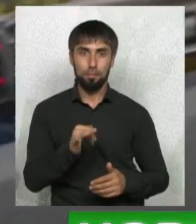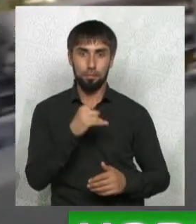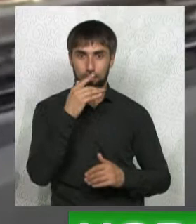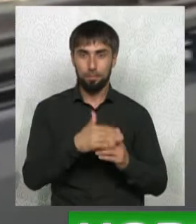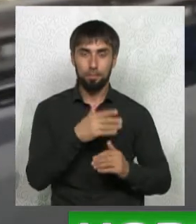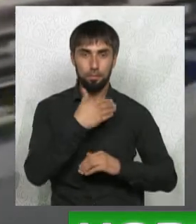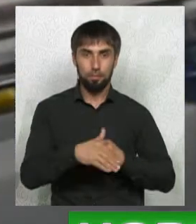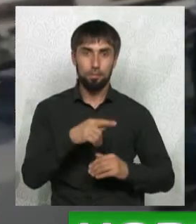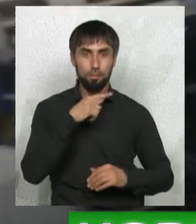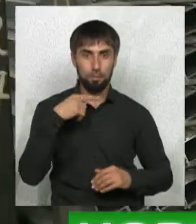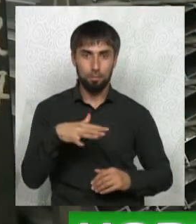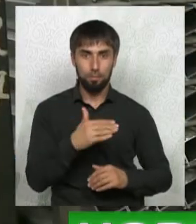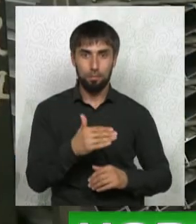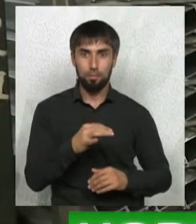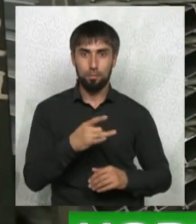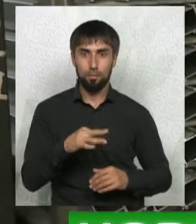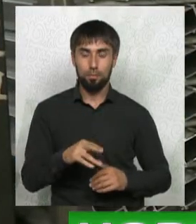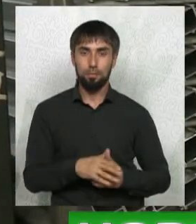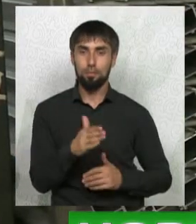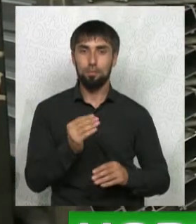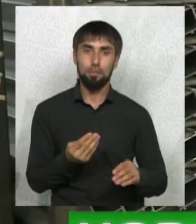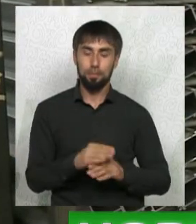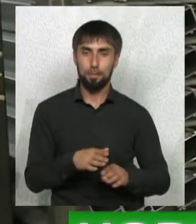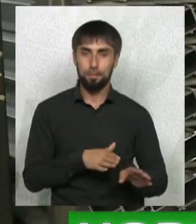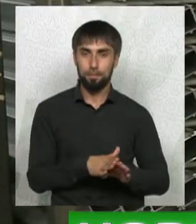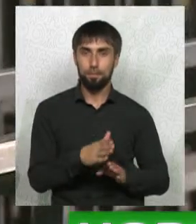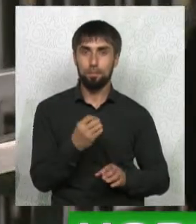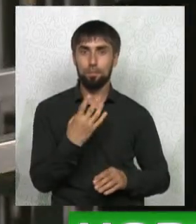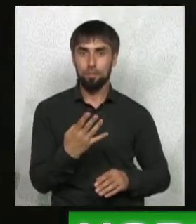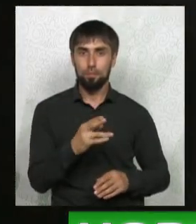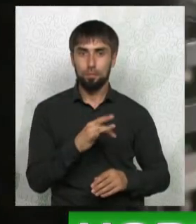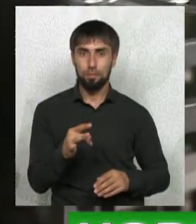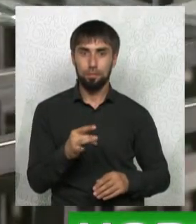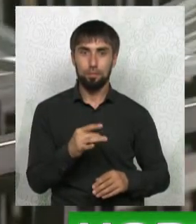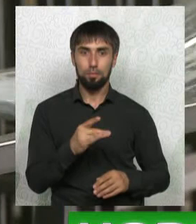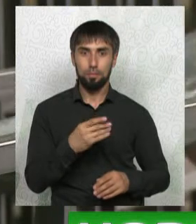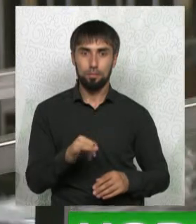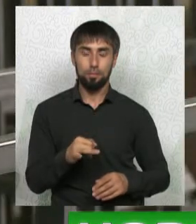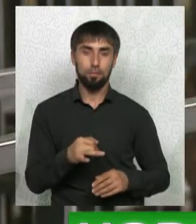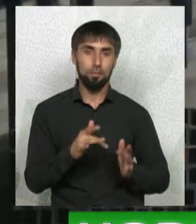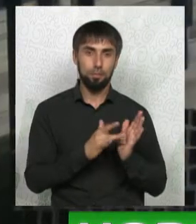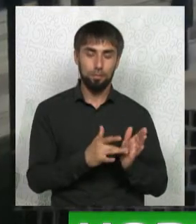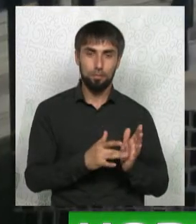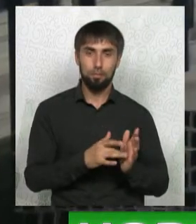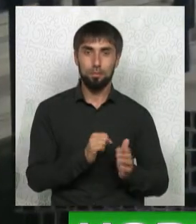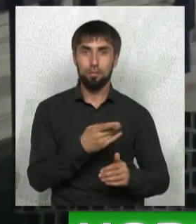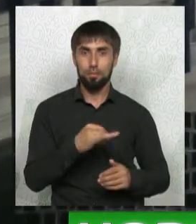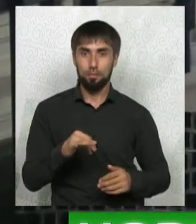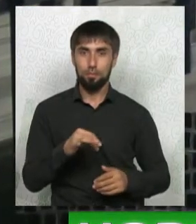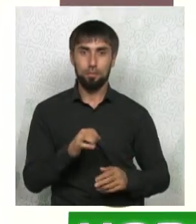ближнее зарубежье – Беларусь. Цель форума – дополнительно реализовать в регионе еще 4 кластера – креативный, туристический, IT,